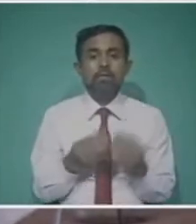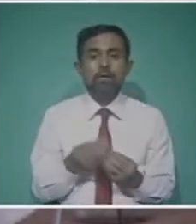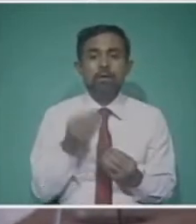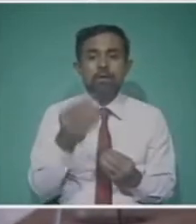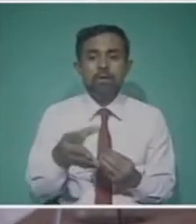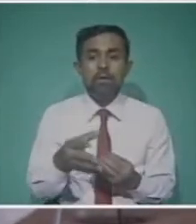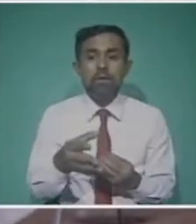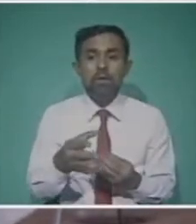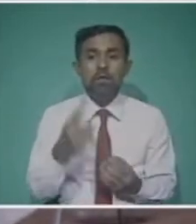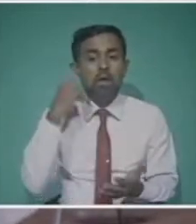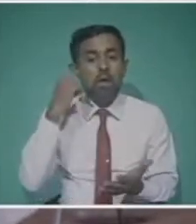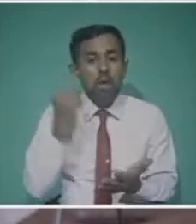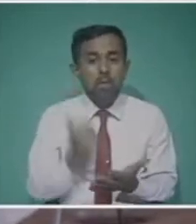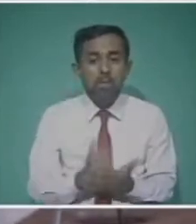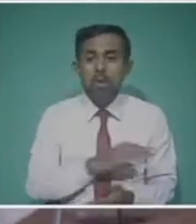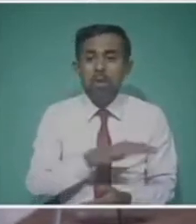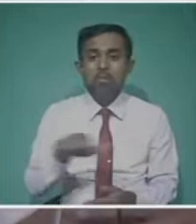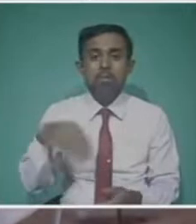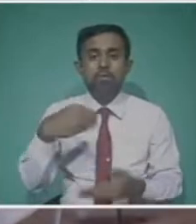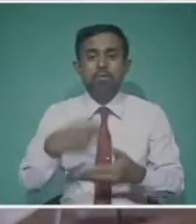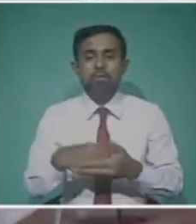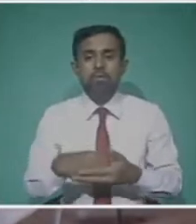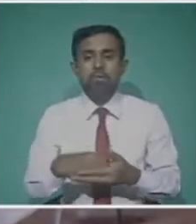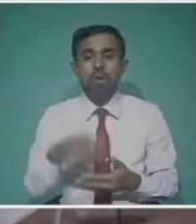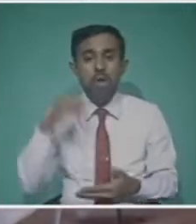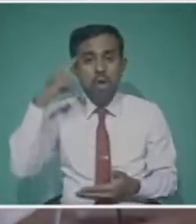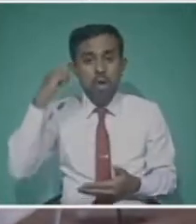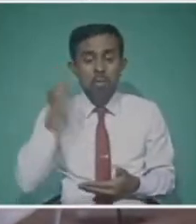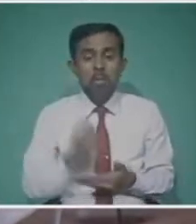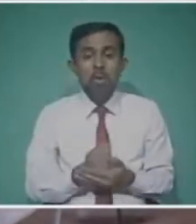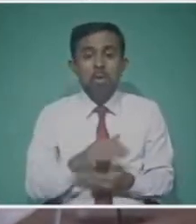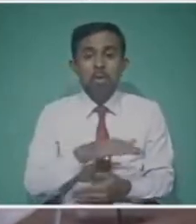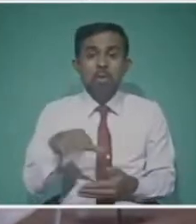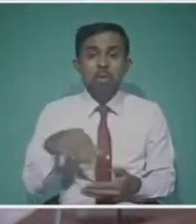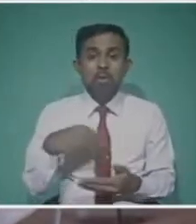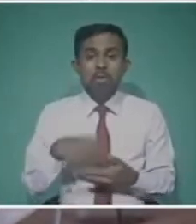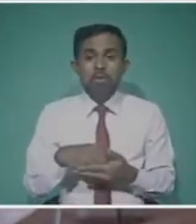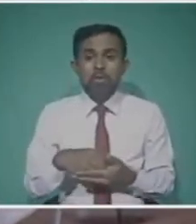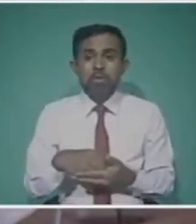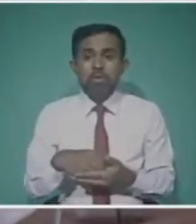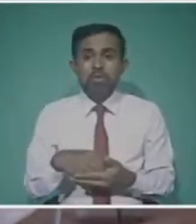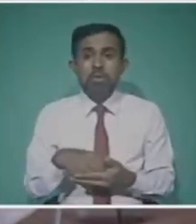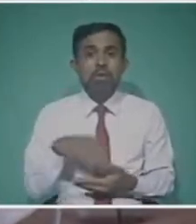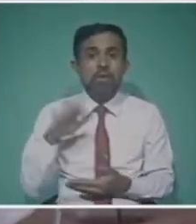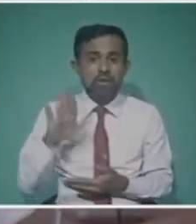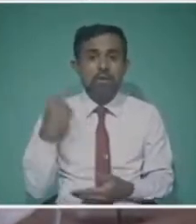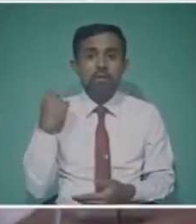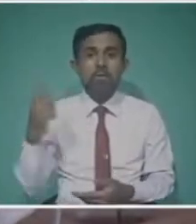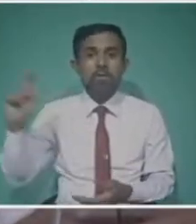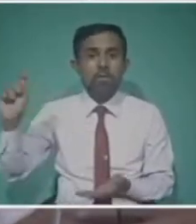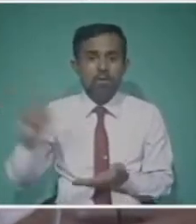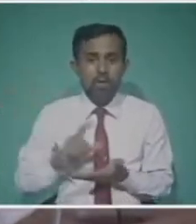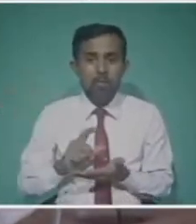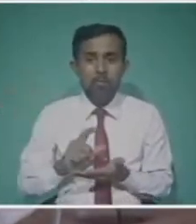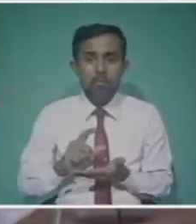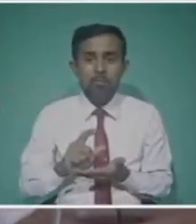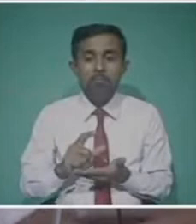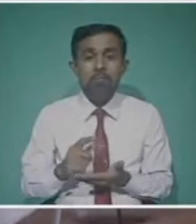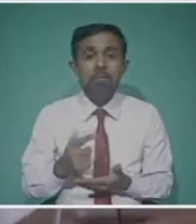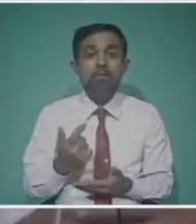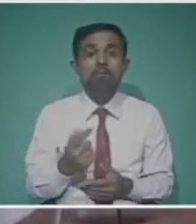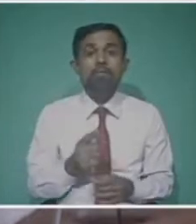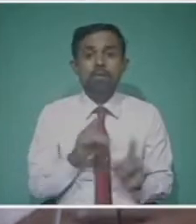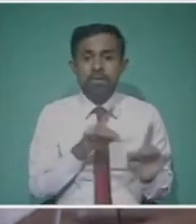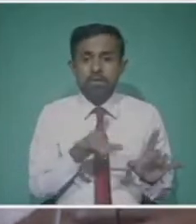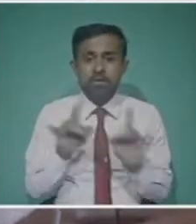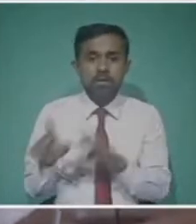අන්නේ ඊටාත්ම අමාරු පන්තියේ බලා ගන්න. ඒ අමාරු පන්තියේ බලා ගන්න ගමන් තීන මිනිස්සුන්ගේ සල්ලි ටික අරගෙන තීන මිනිස්සුන්ටත් තෙල් එක ගානට